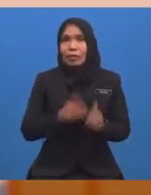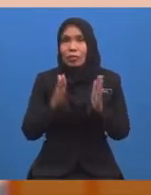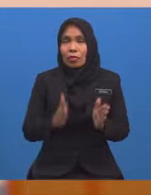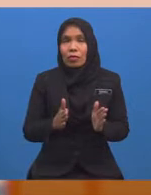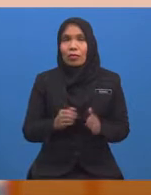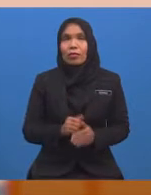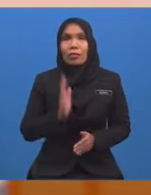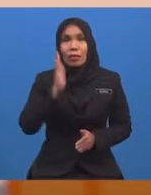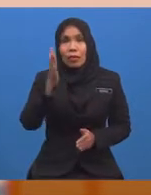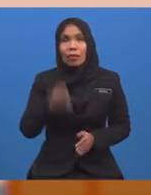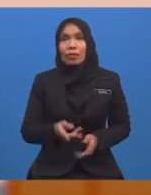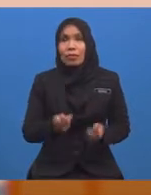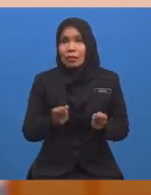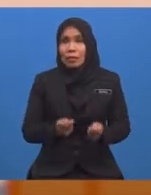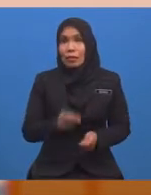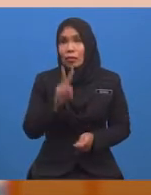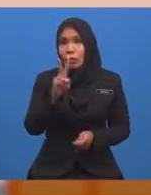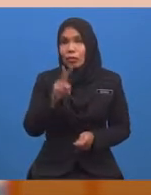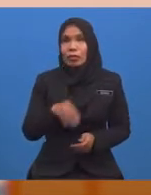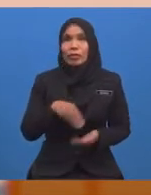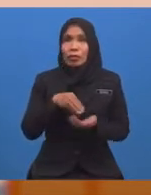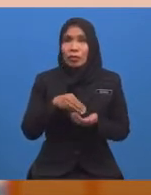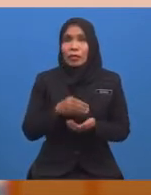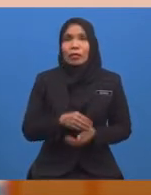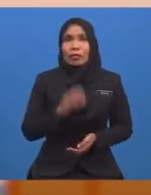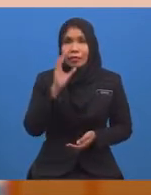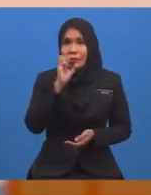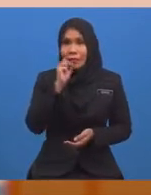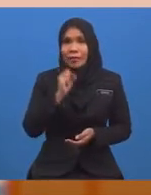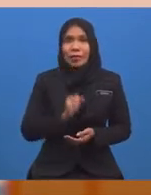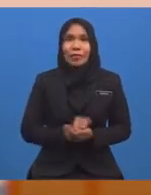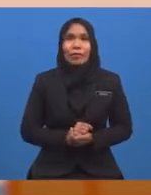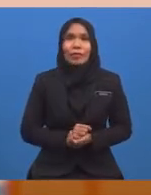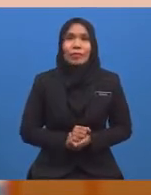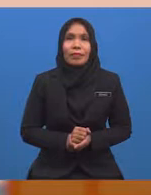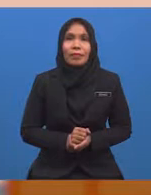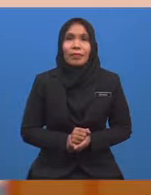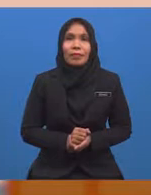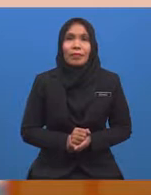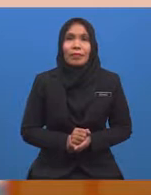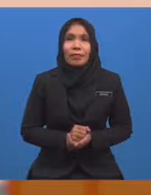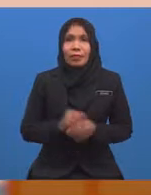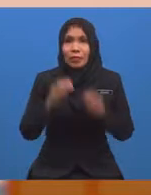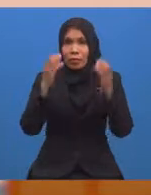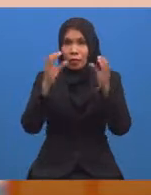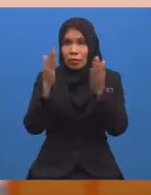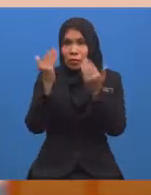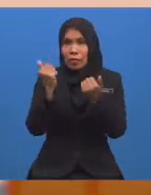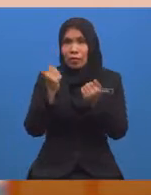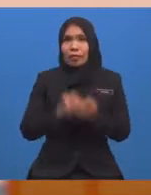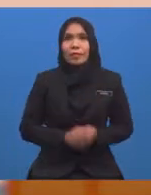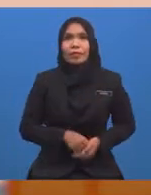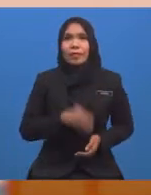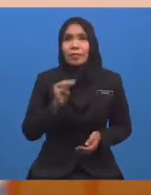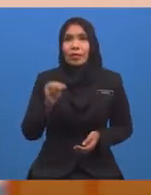Hai ini kerana dalam gambar tersebut terdapat 10 biji